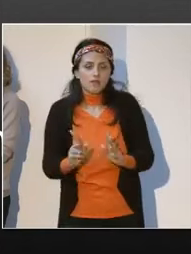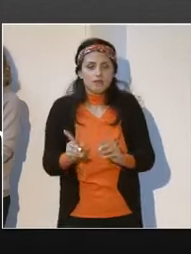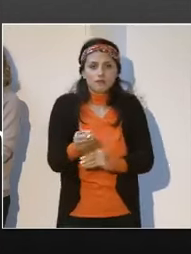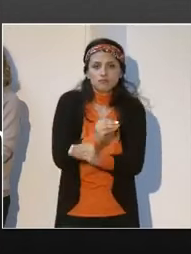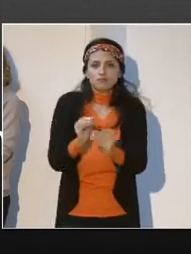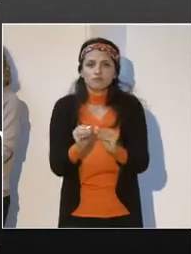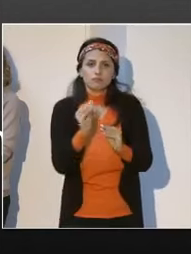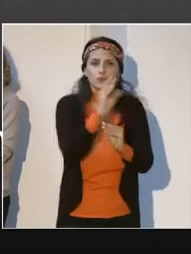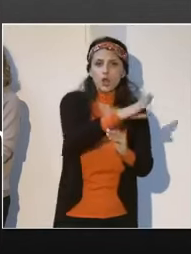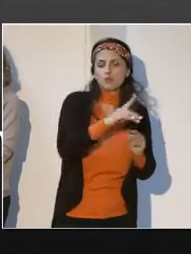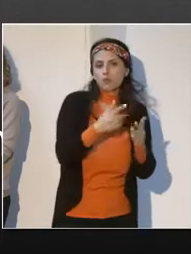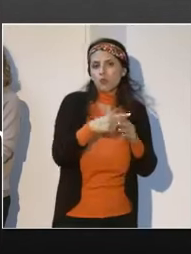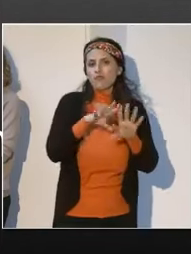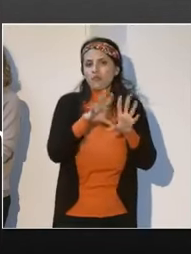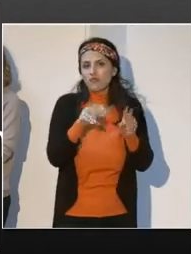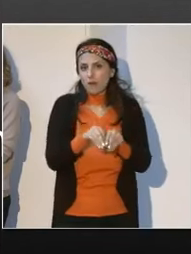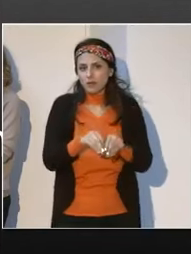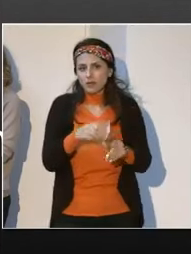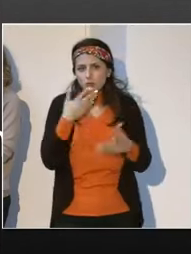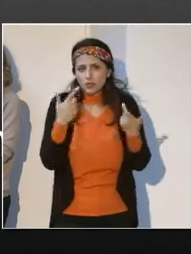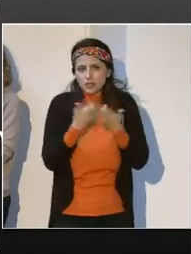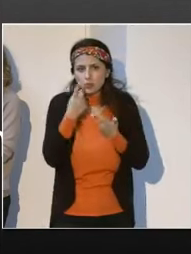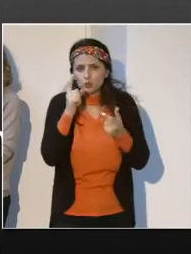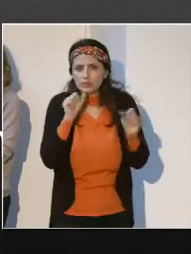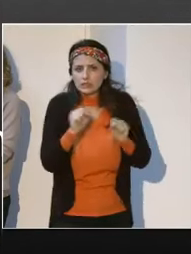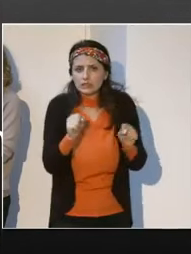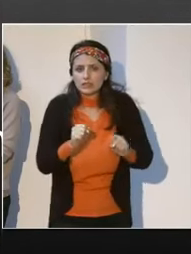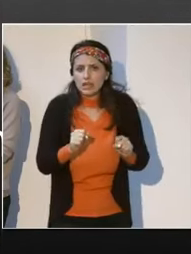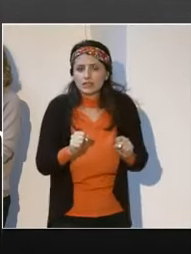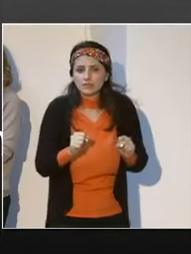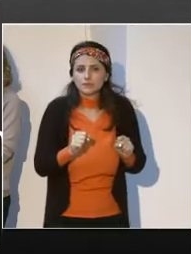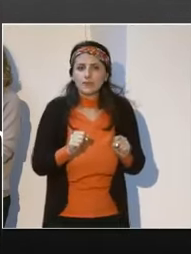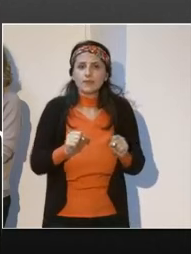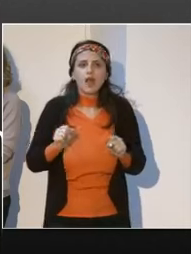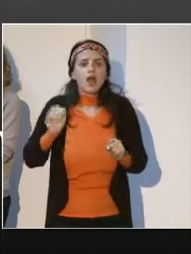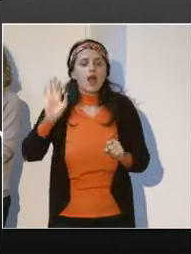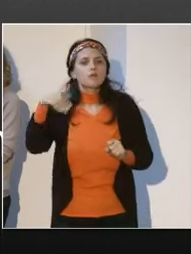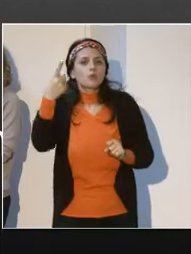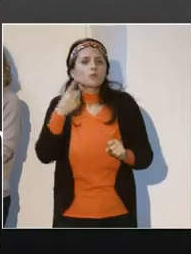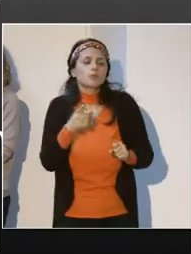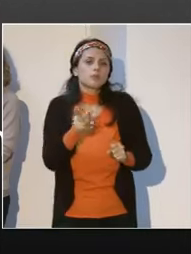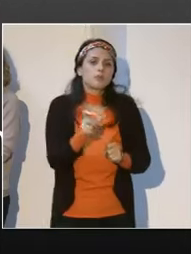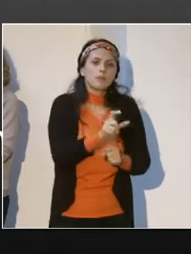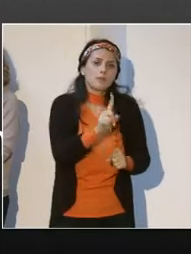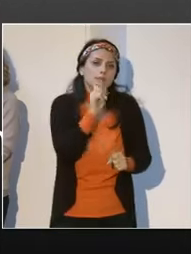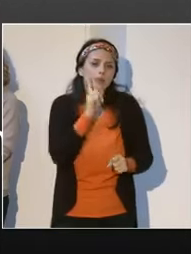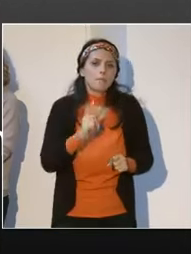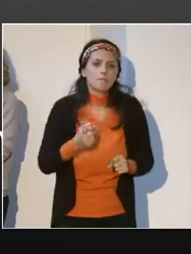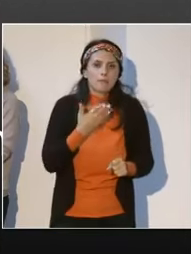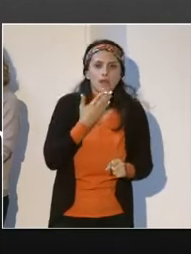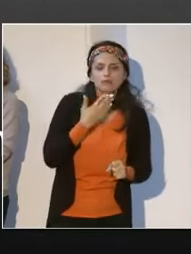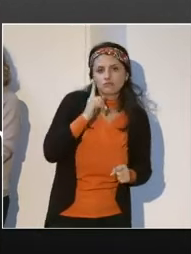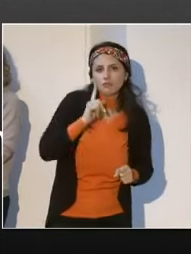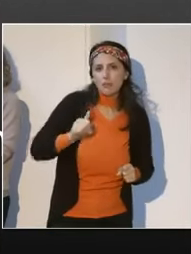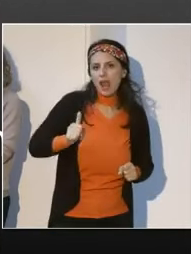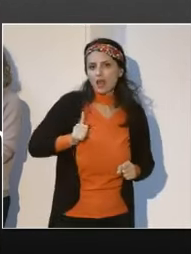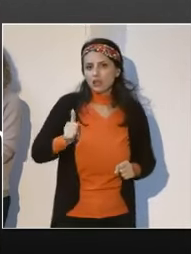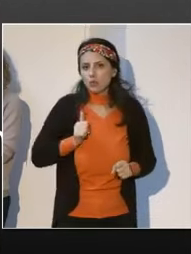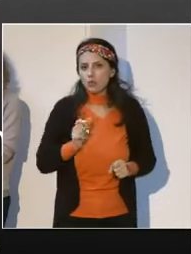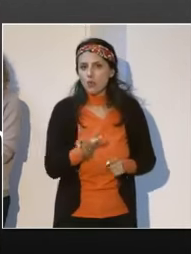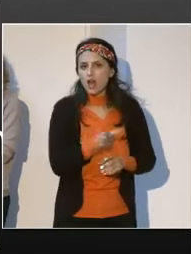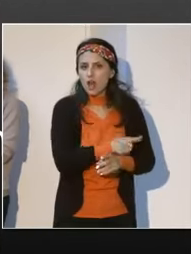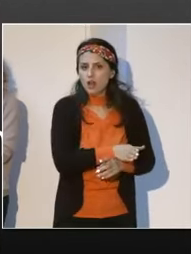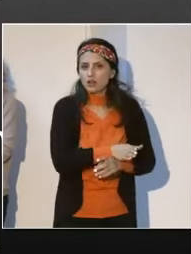suplimentar am vorbit în mod particular de închiderea acestui Mare centru pentru ca este un model